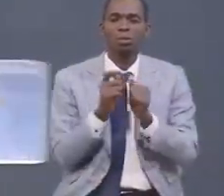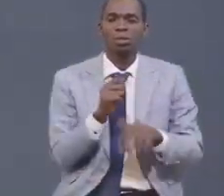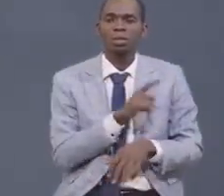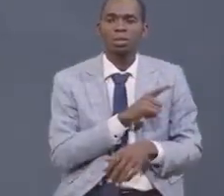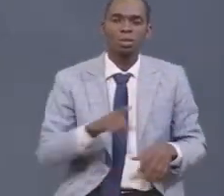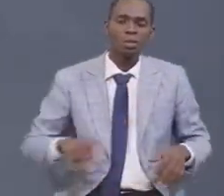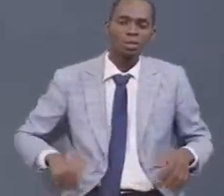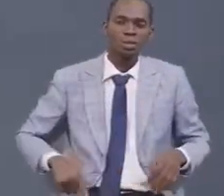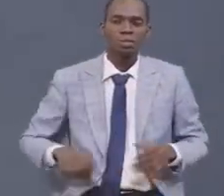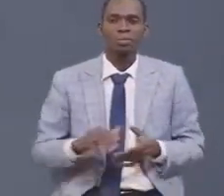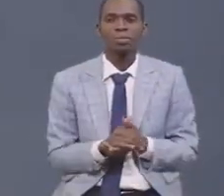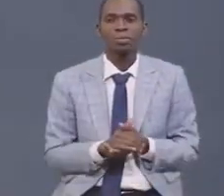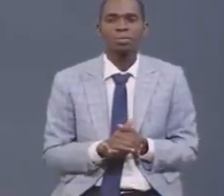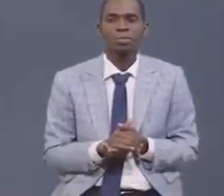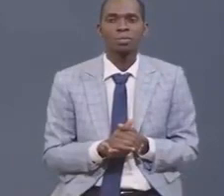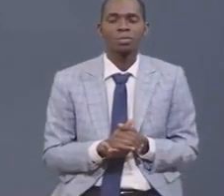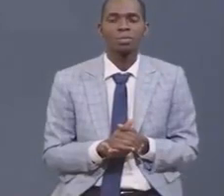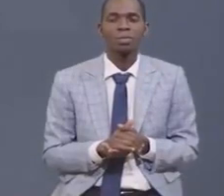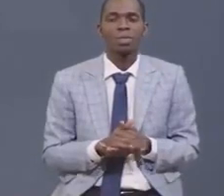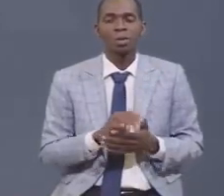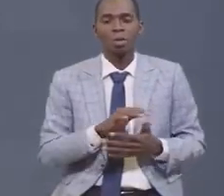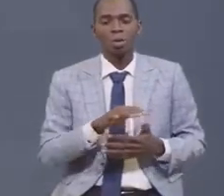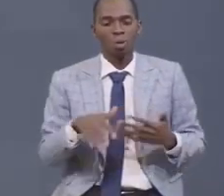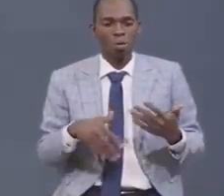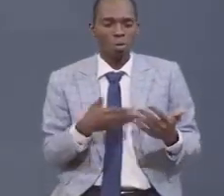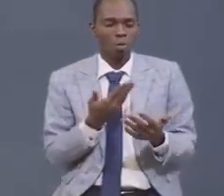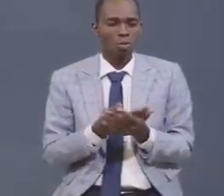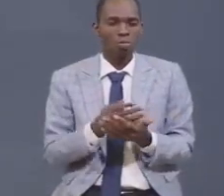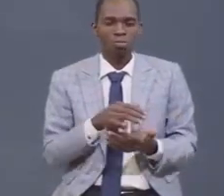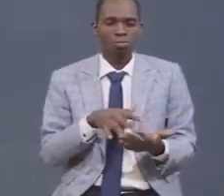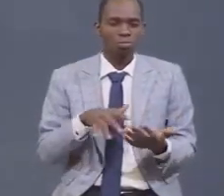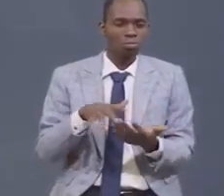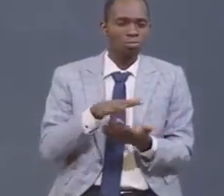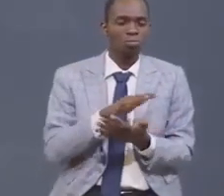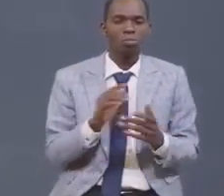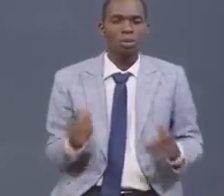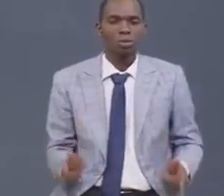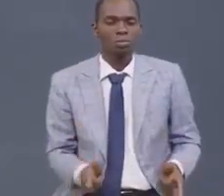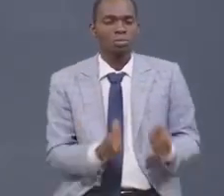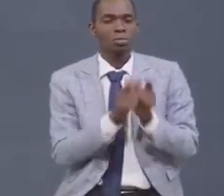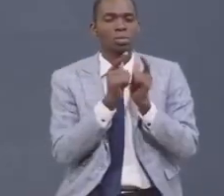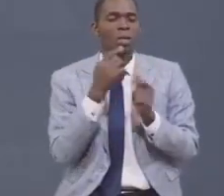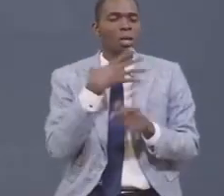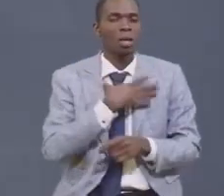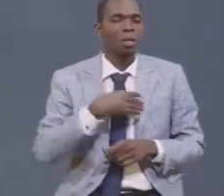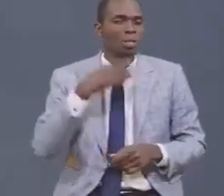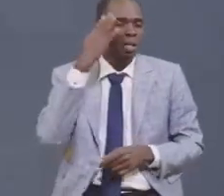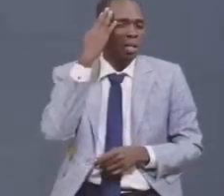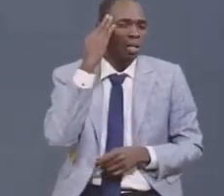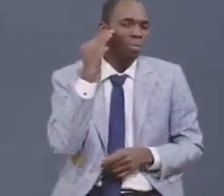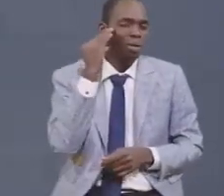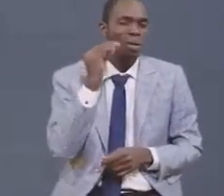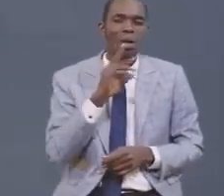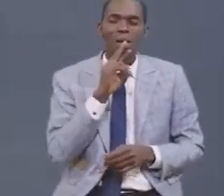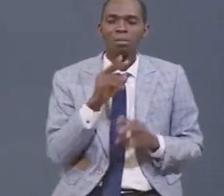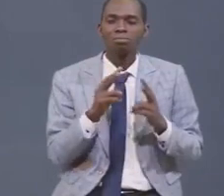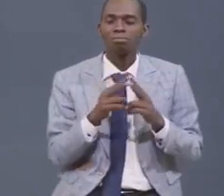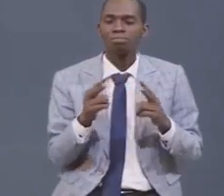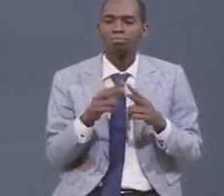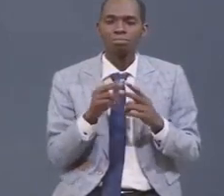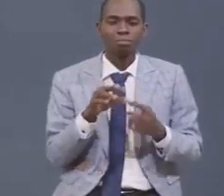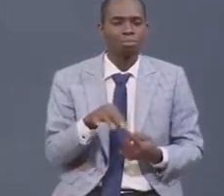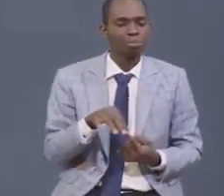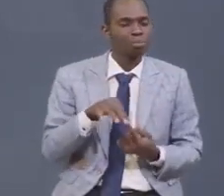కూడా ప్రభువును సంధించాడు. Those encounters and experiences are so special. ఆ సంధించిన సందర్భాలే